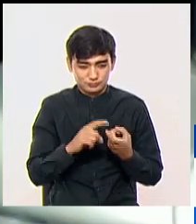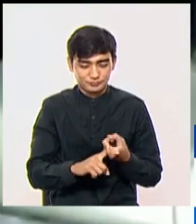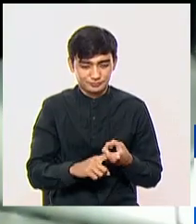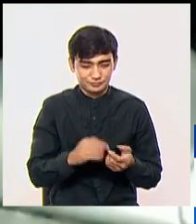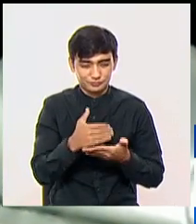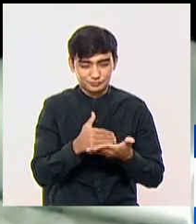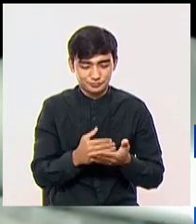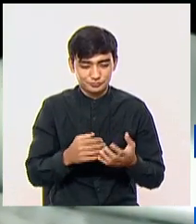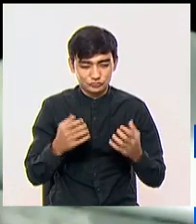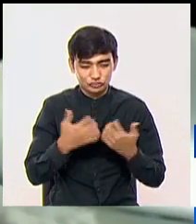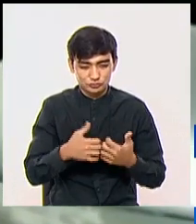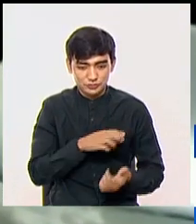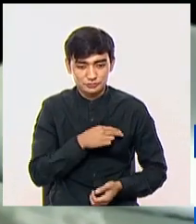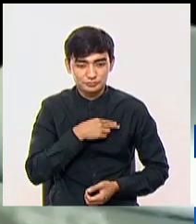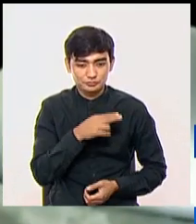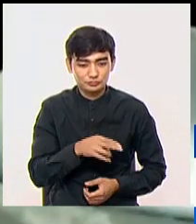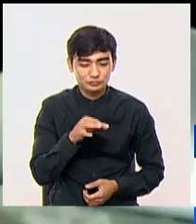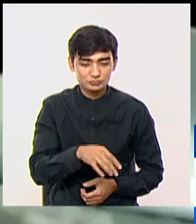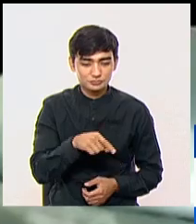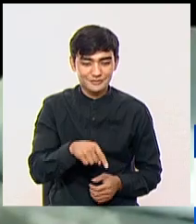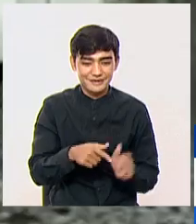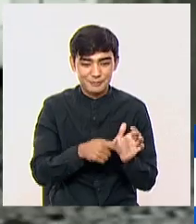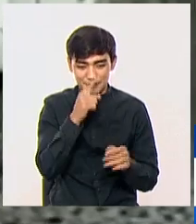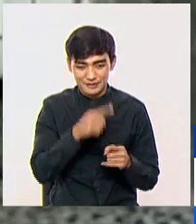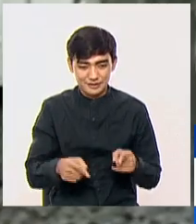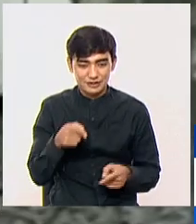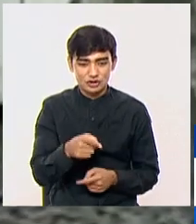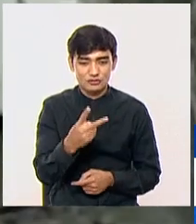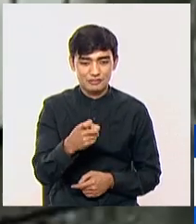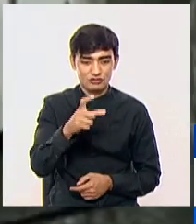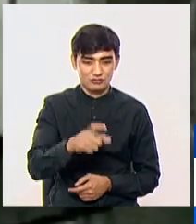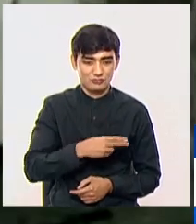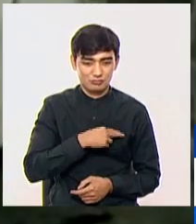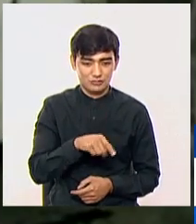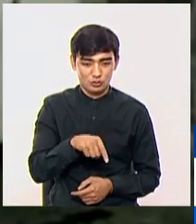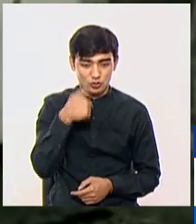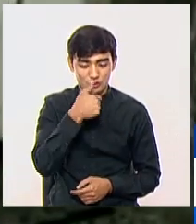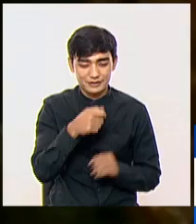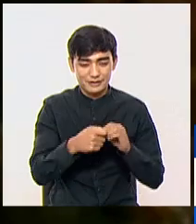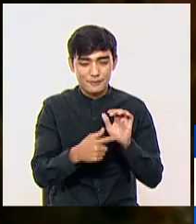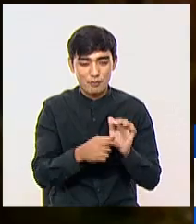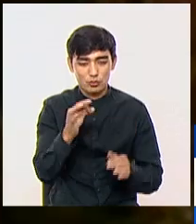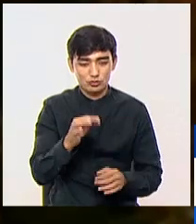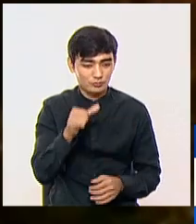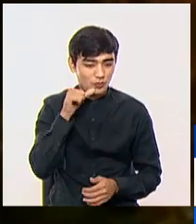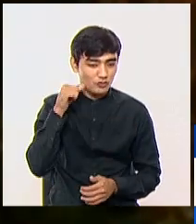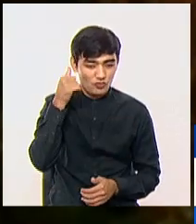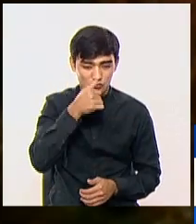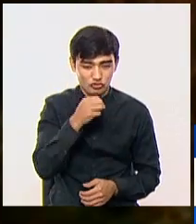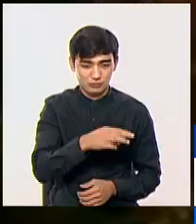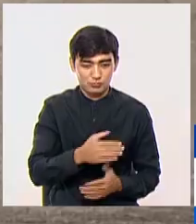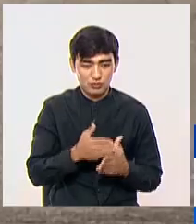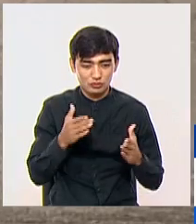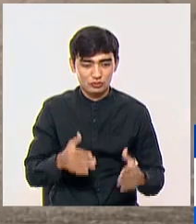статистика смертности. В ДТП за 7 месяцев этого года погибли 1200 человек, что на 17% больше прошлогоднего